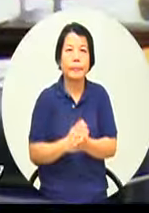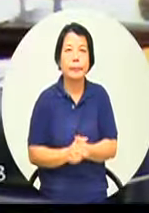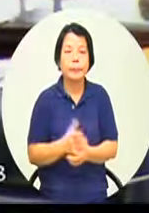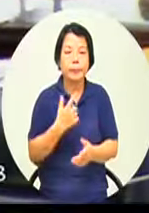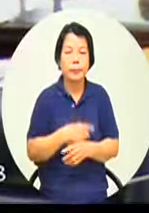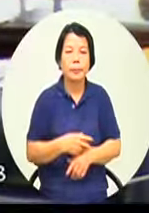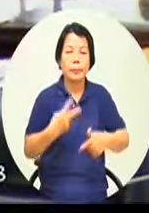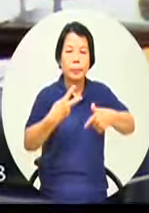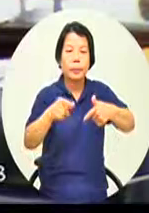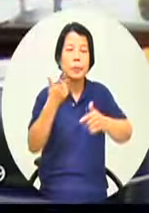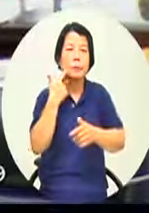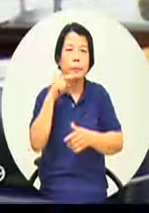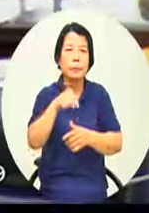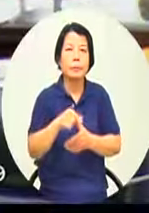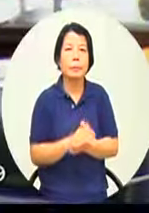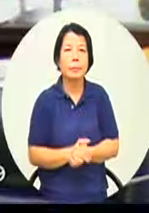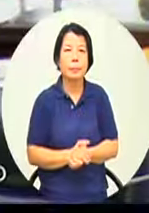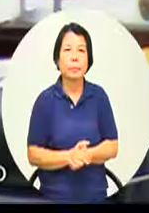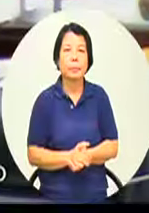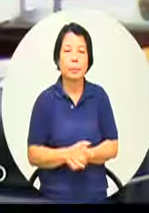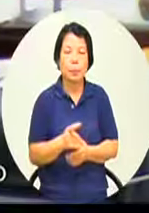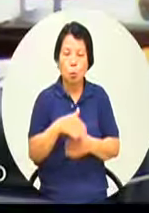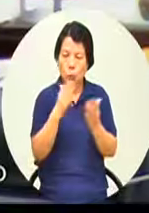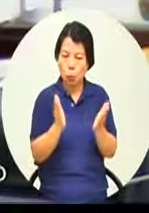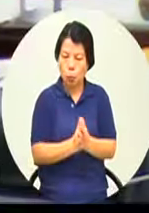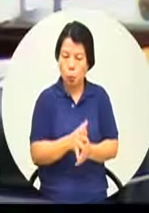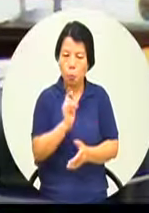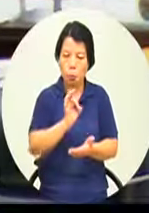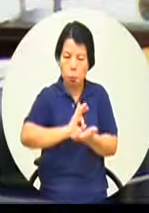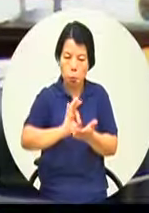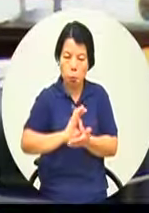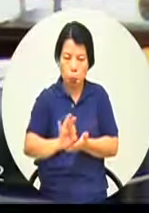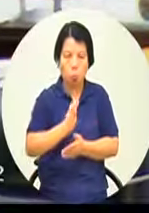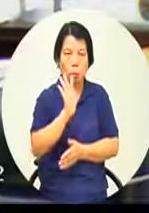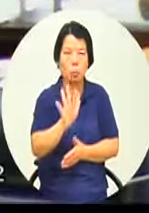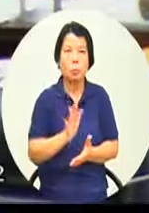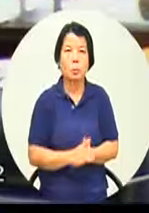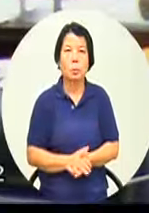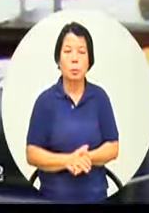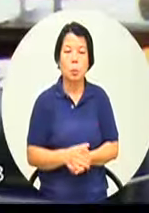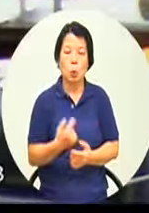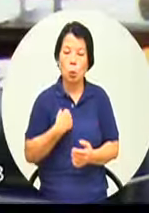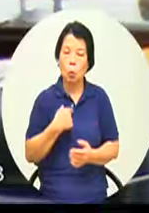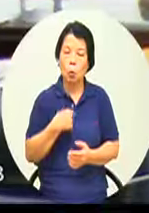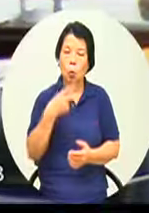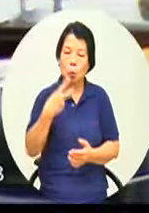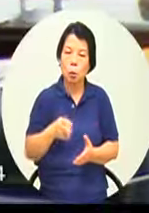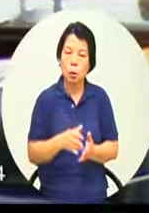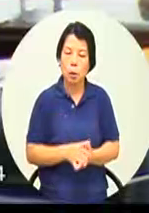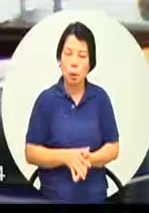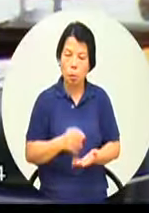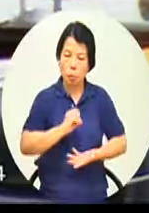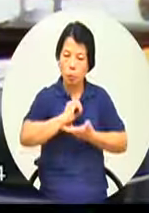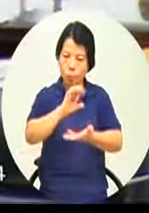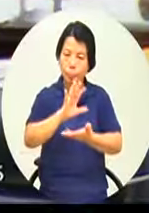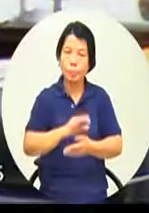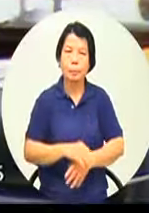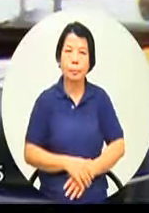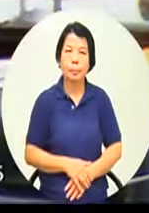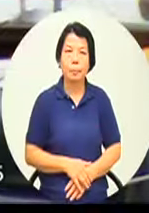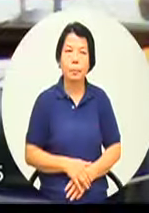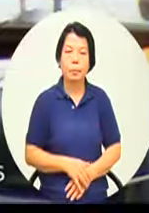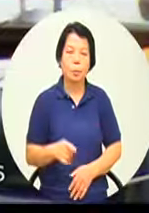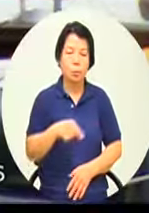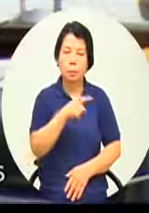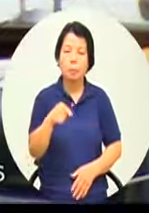密去打遐吼，我想它都有它的功能性在，但是亚金要这边特别提醒哦，我们都是